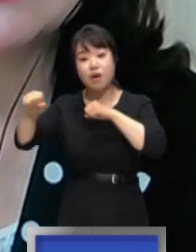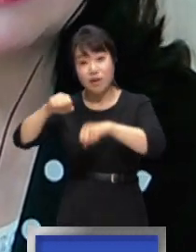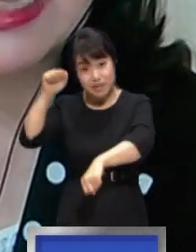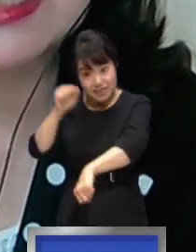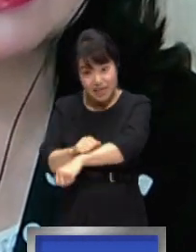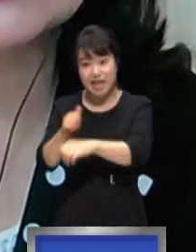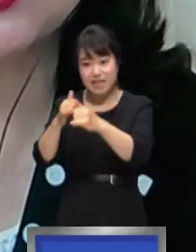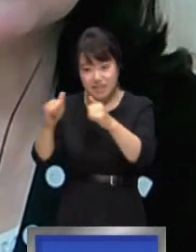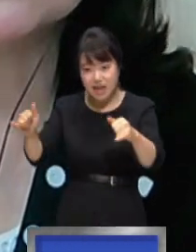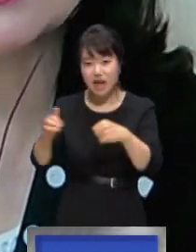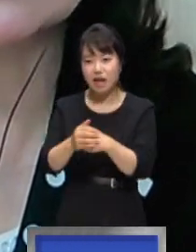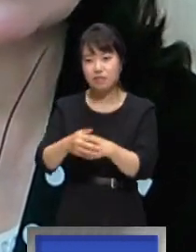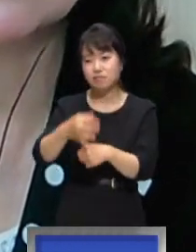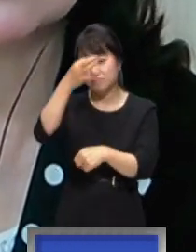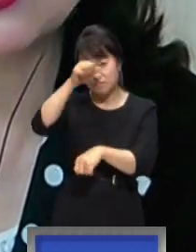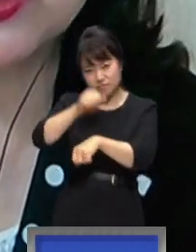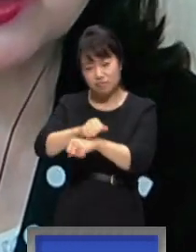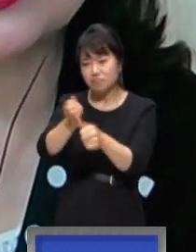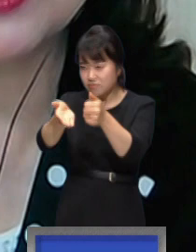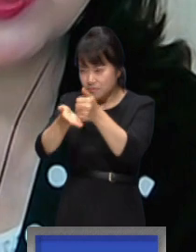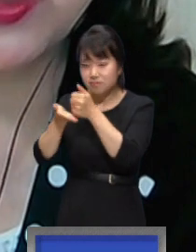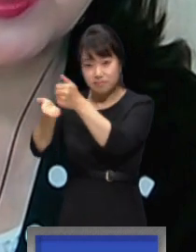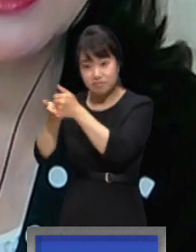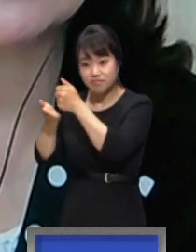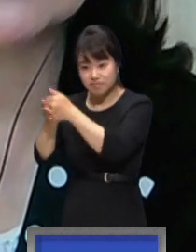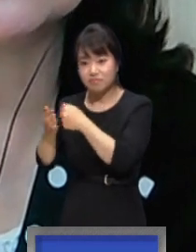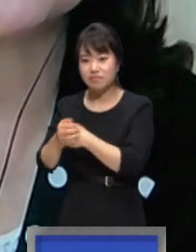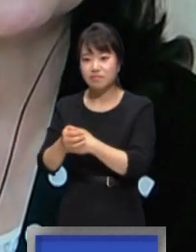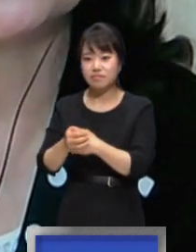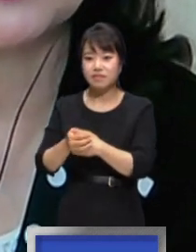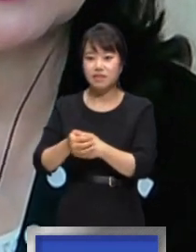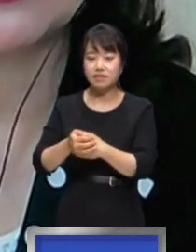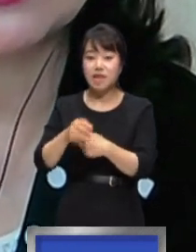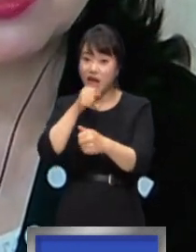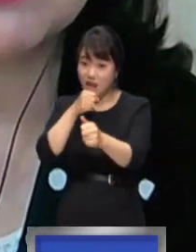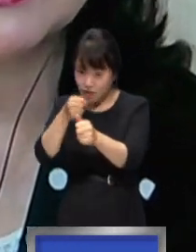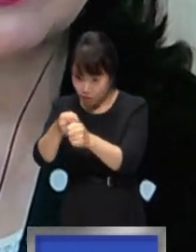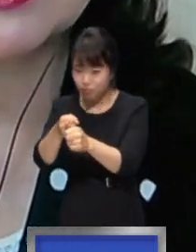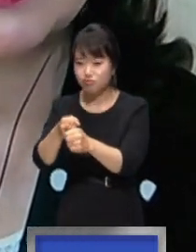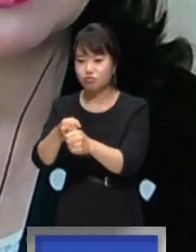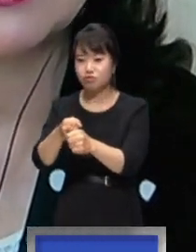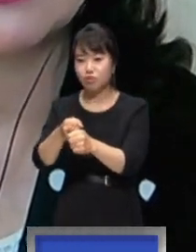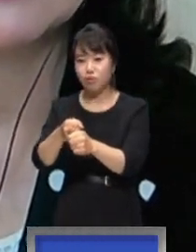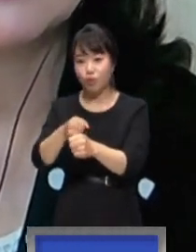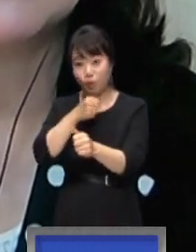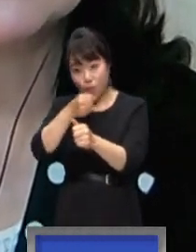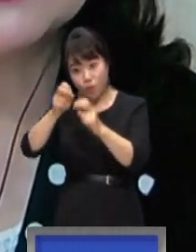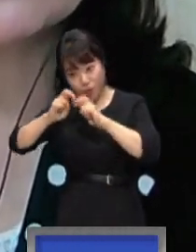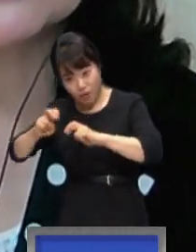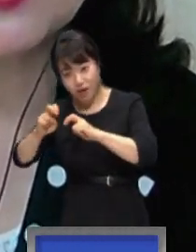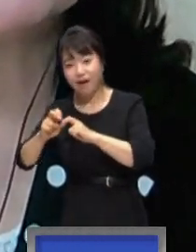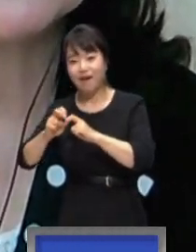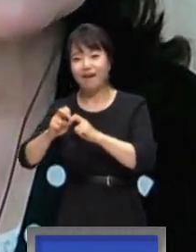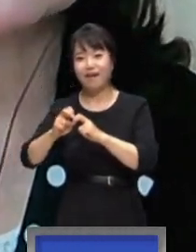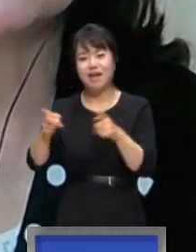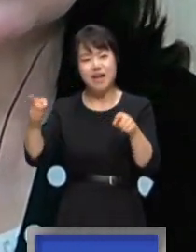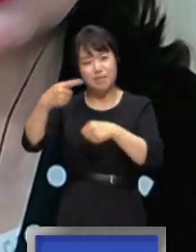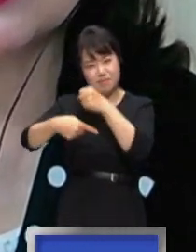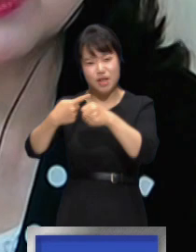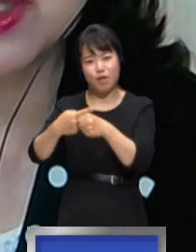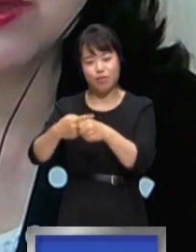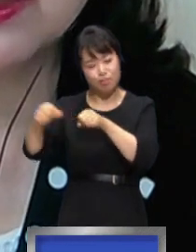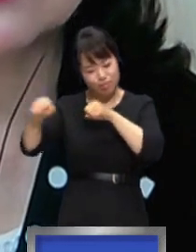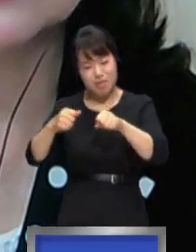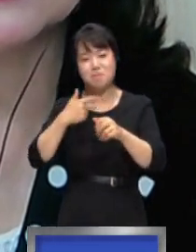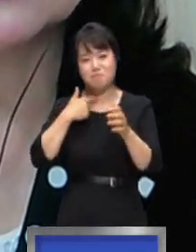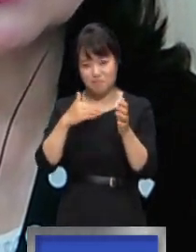있는 다양한 전문가들을 서류 전형과 인터뷰를 통해서 선발되었습니다. 지역 전문가들